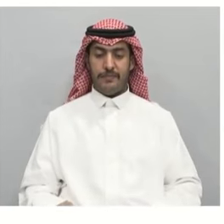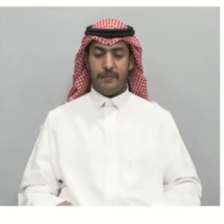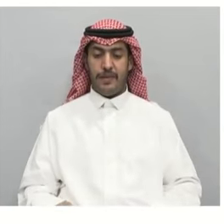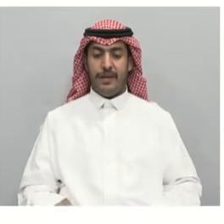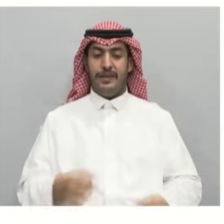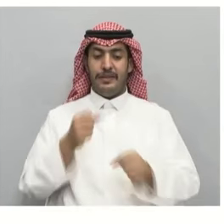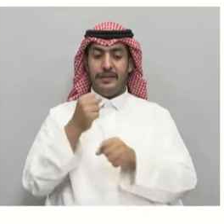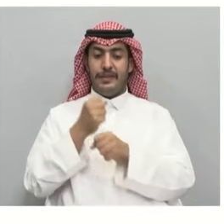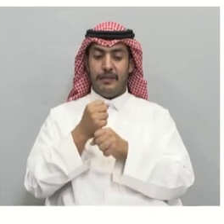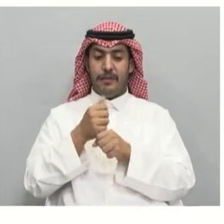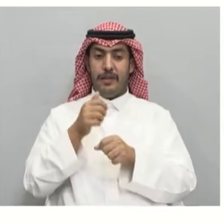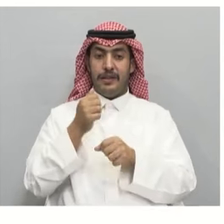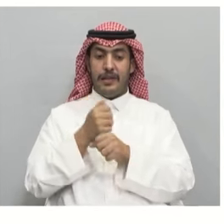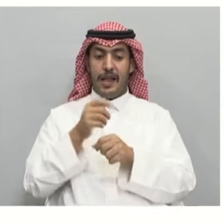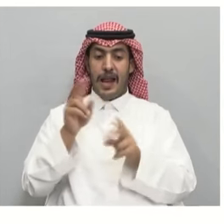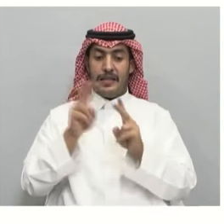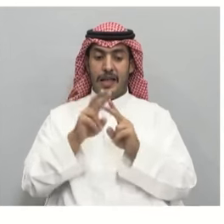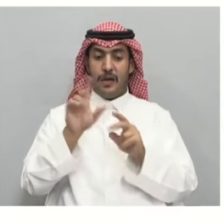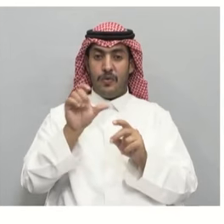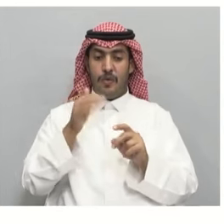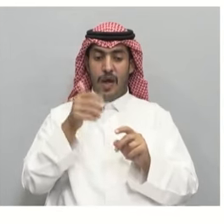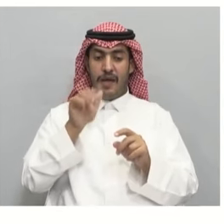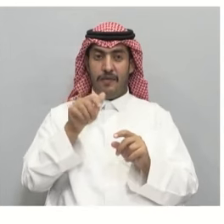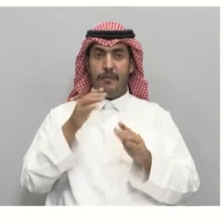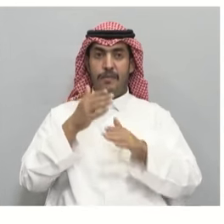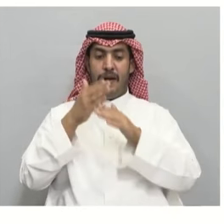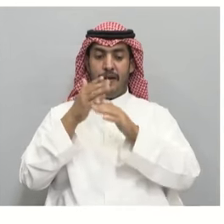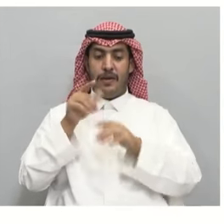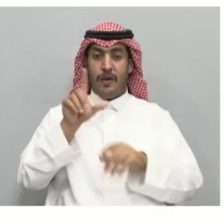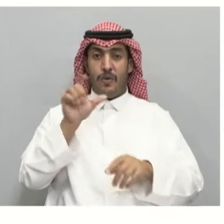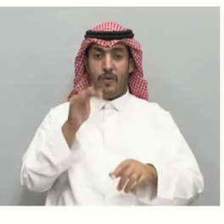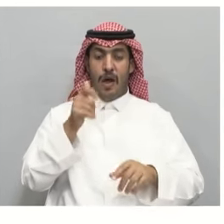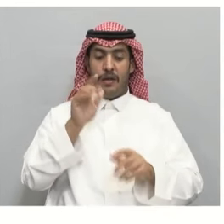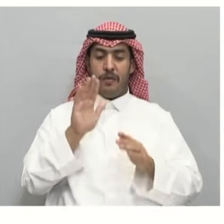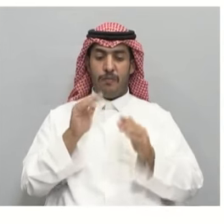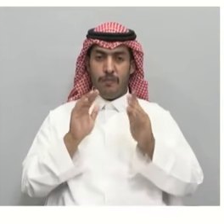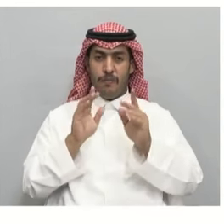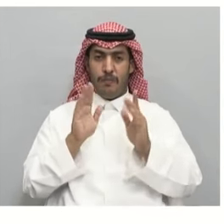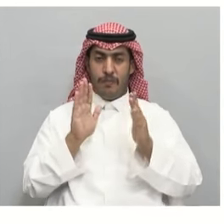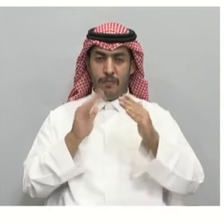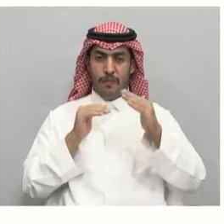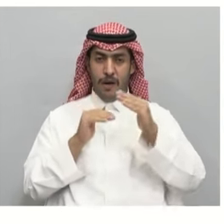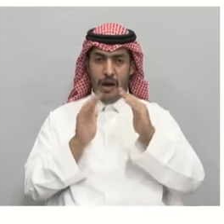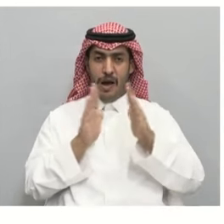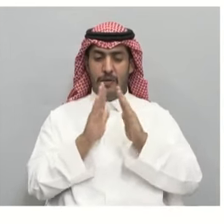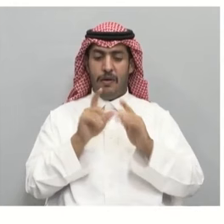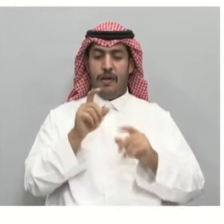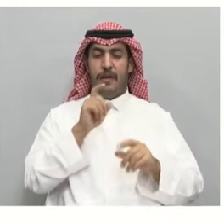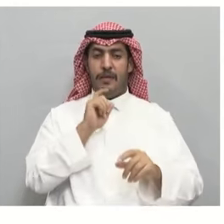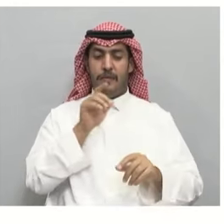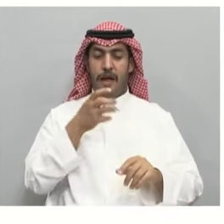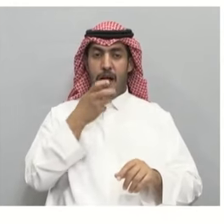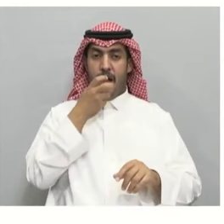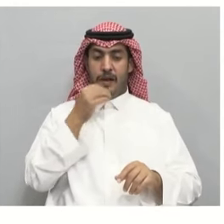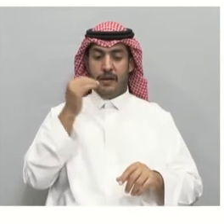استخدام اسلاك النحاس في المباني النحاس له مقاومه قليله وبالتالي فان الحراره